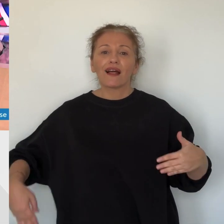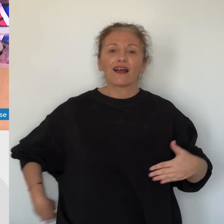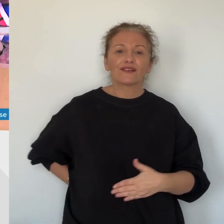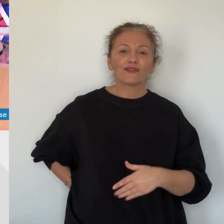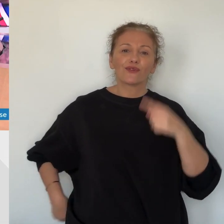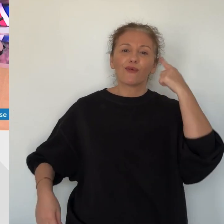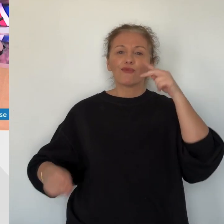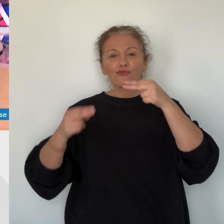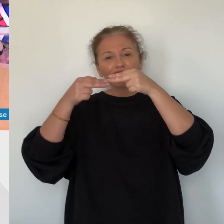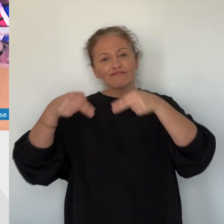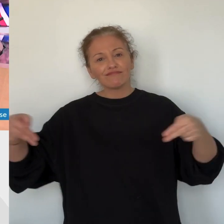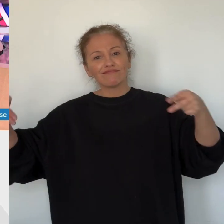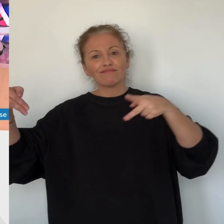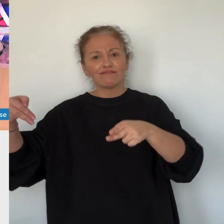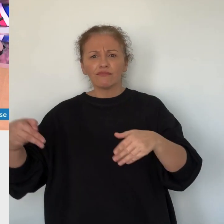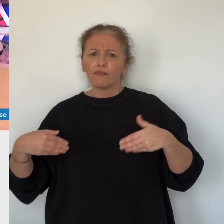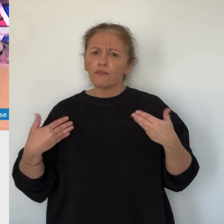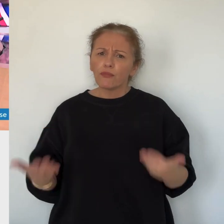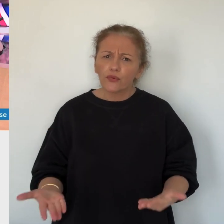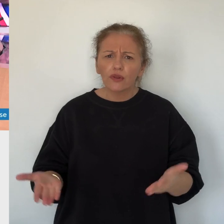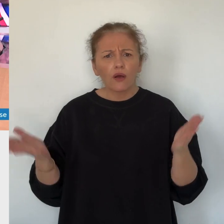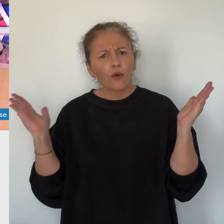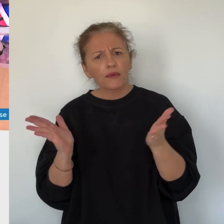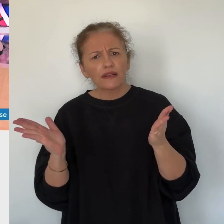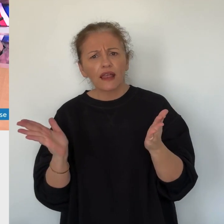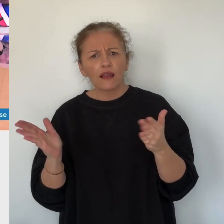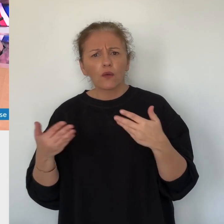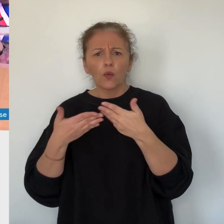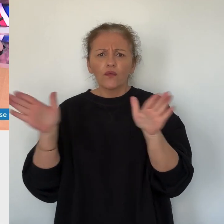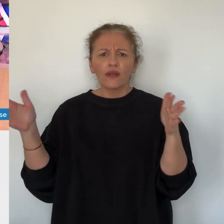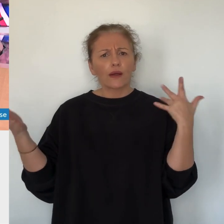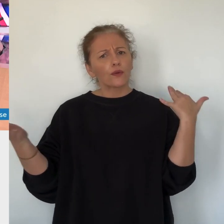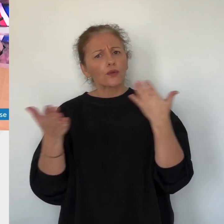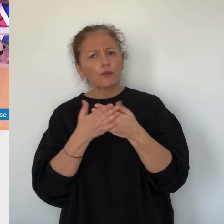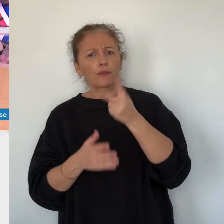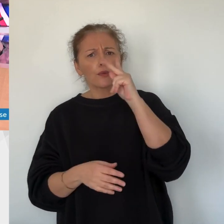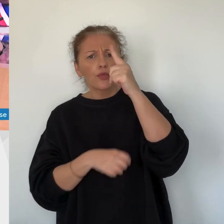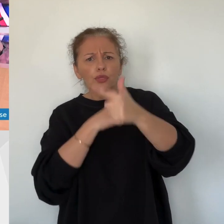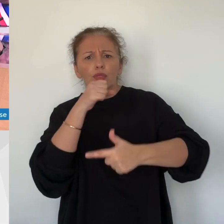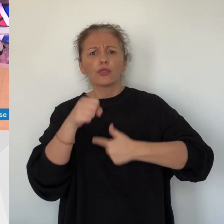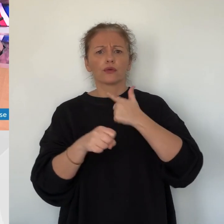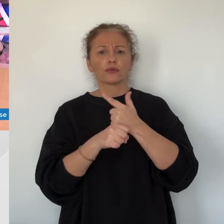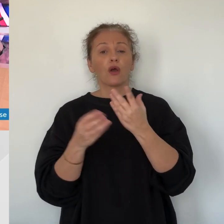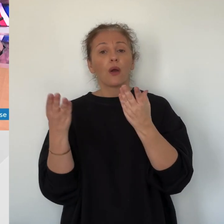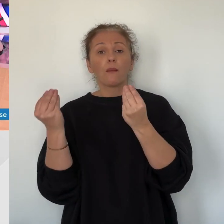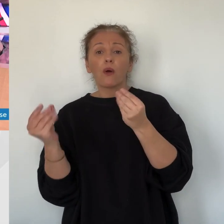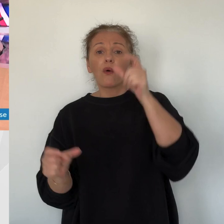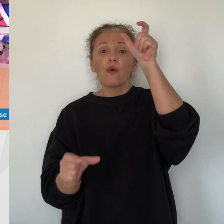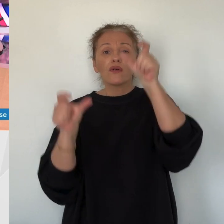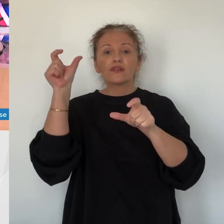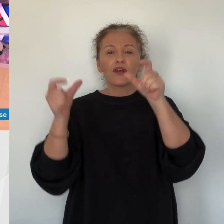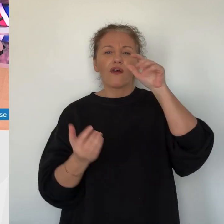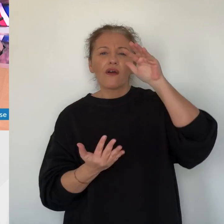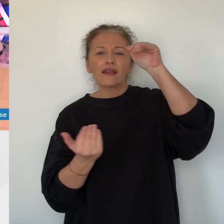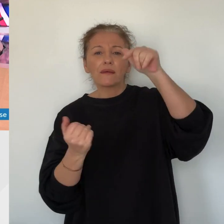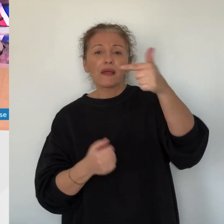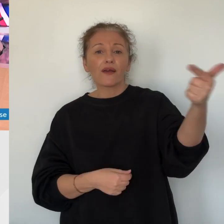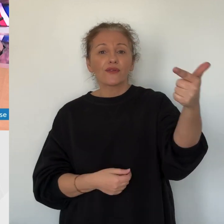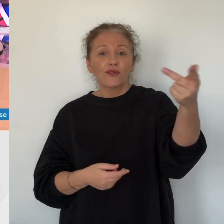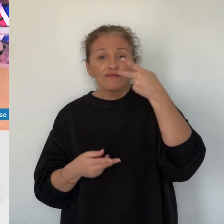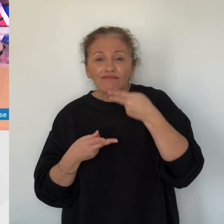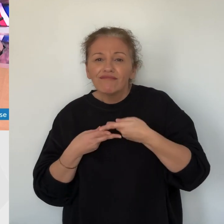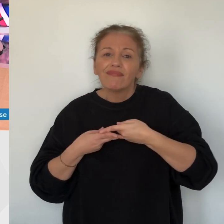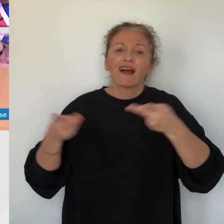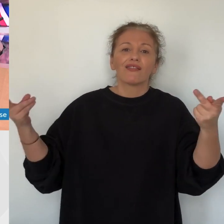matin l'hôpital d'Ajaccio. Une visite de l'ordre du symbole. L'hôpital, vous le savez, fonctionne depuis plus de 2 ans et qui n'aurait pas